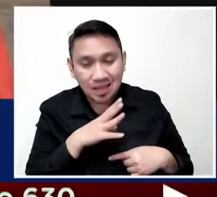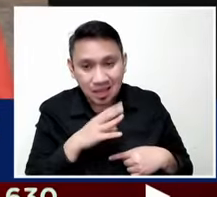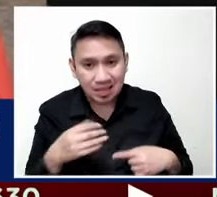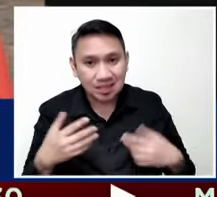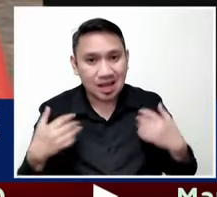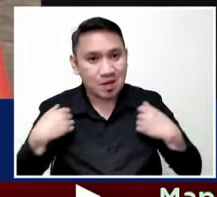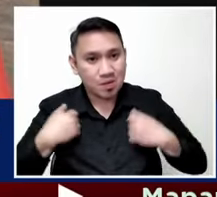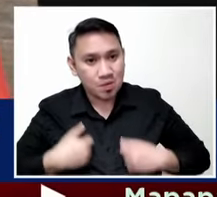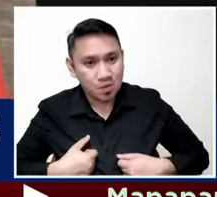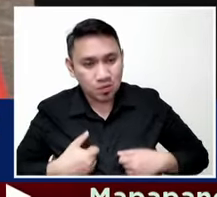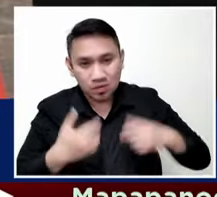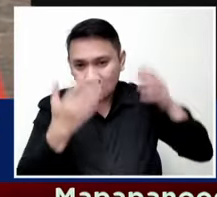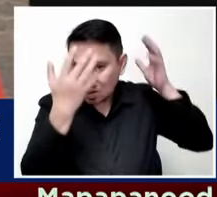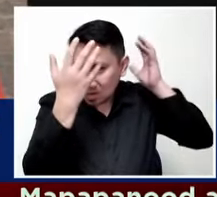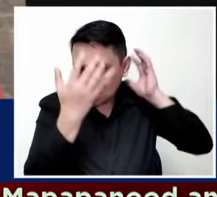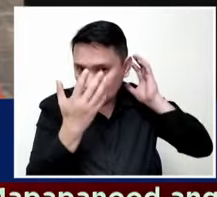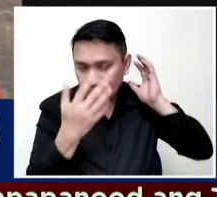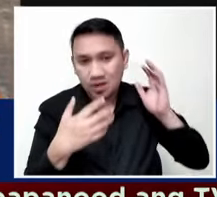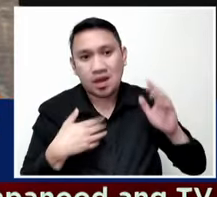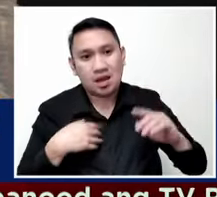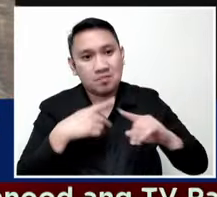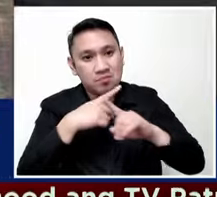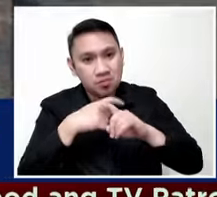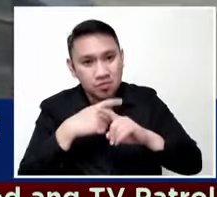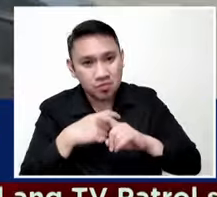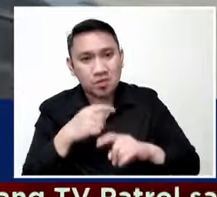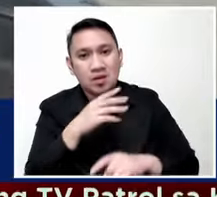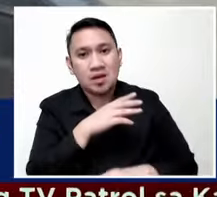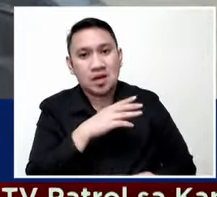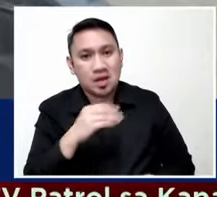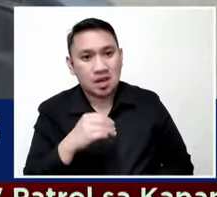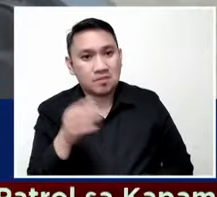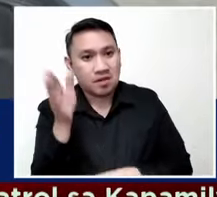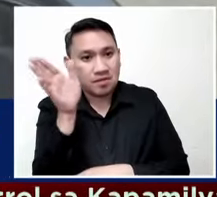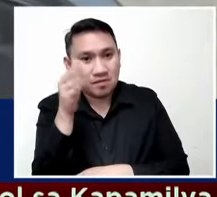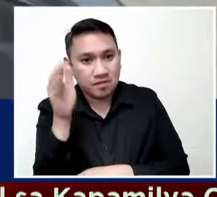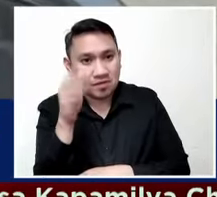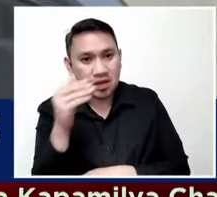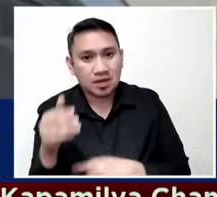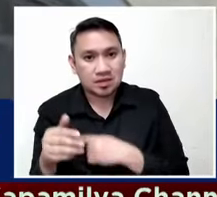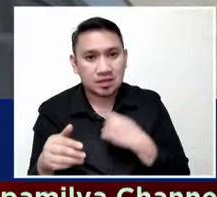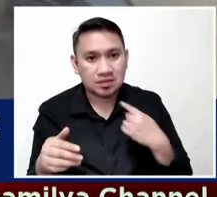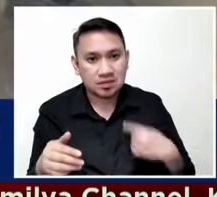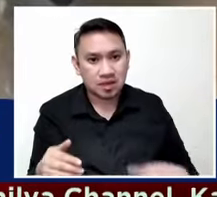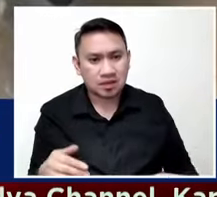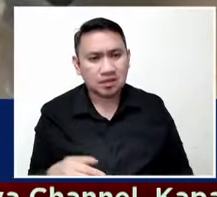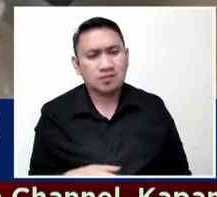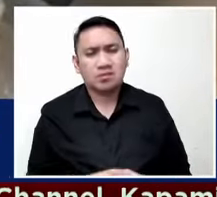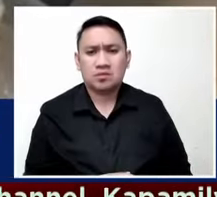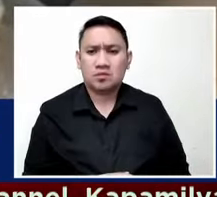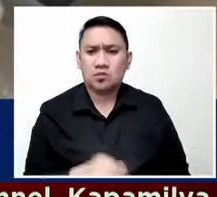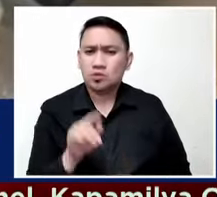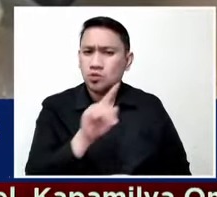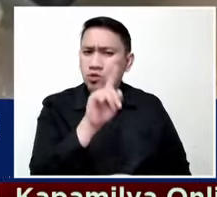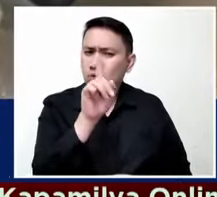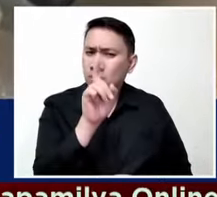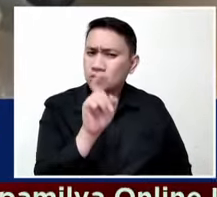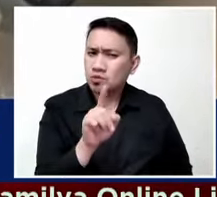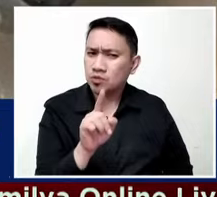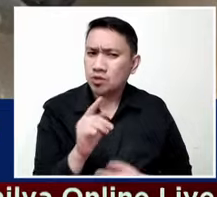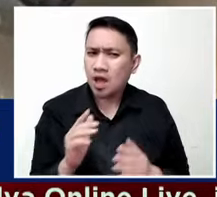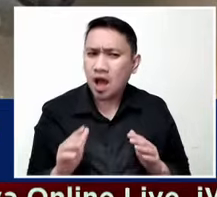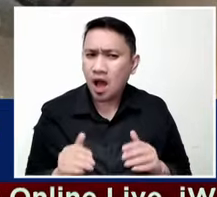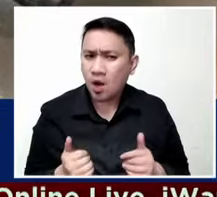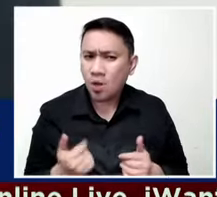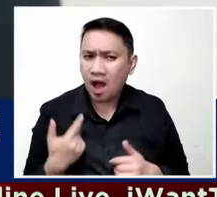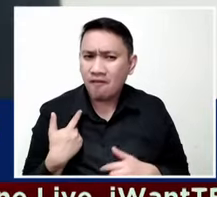tactical helmet na may China marking, watawat ng China at mga luxury car. Paano sila nagkakaroon ng mga firearm? At saan nila ginagamit ito?